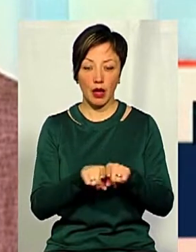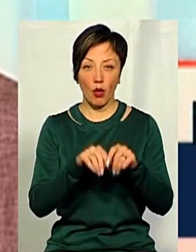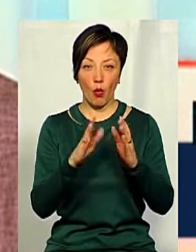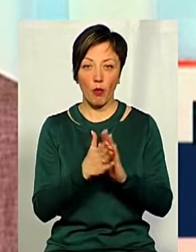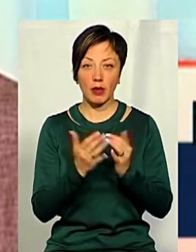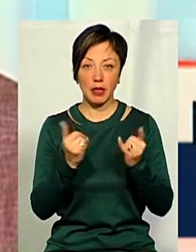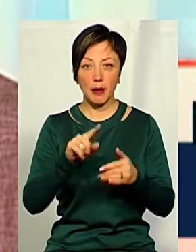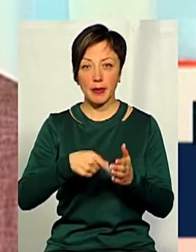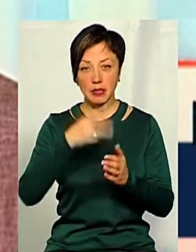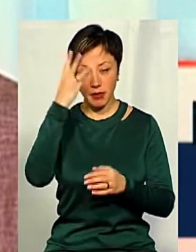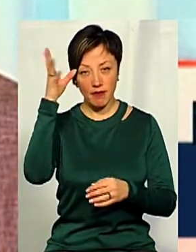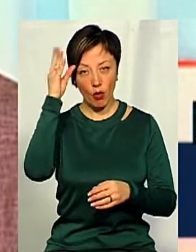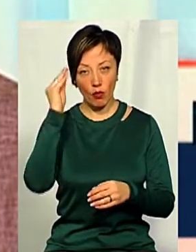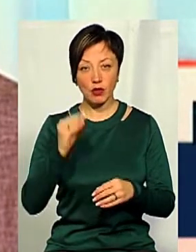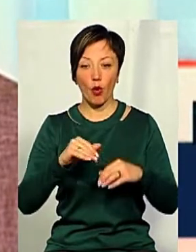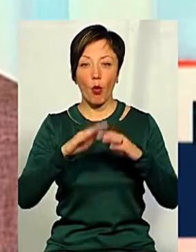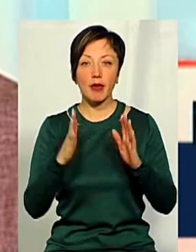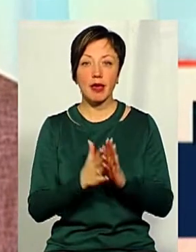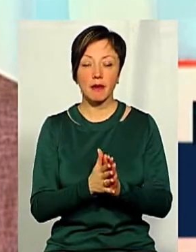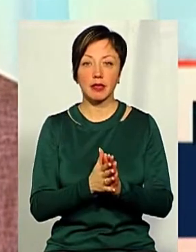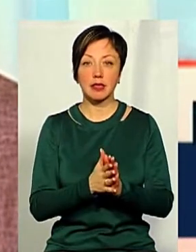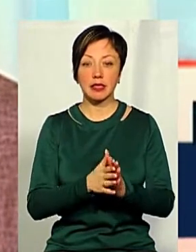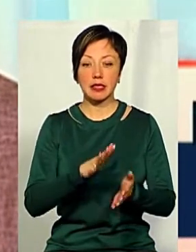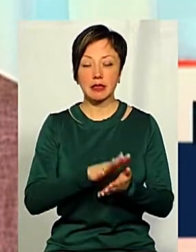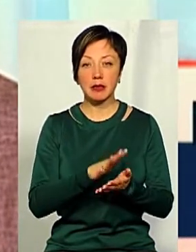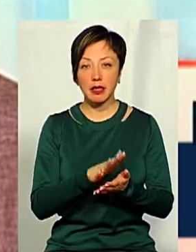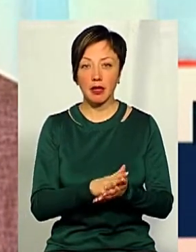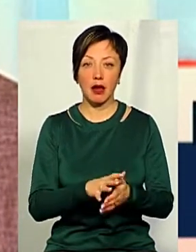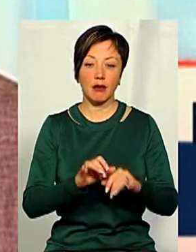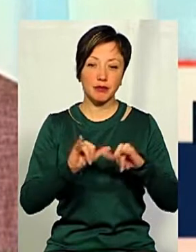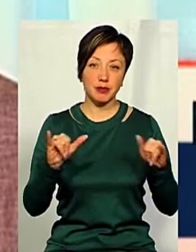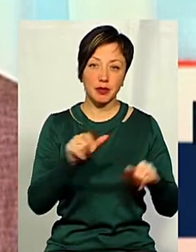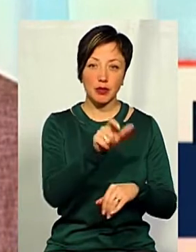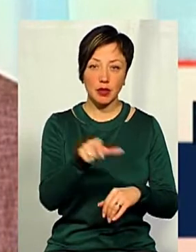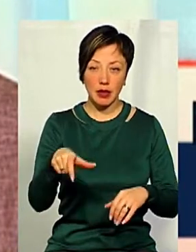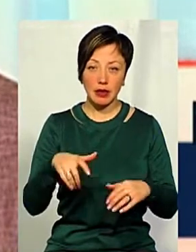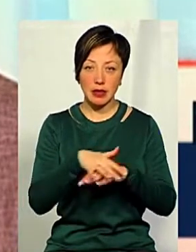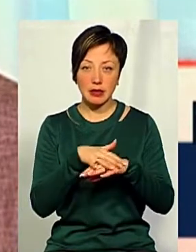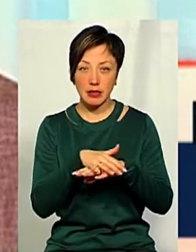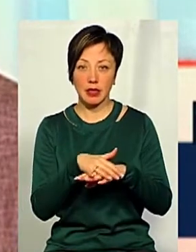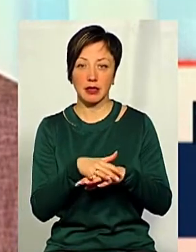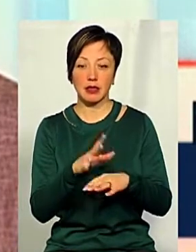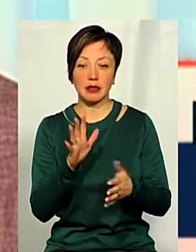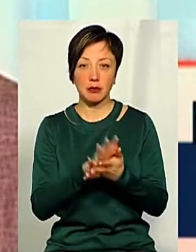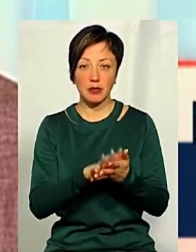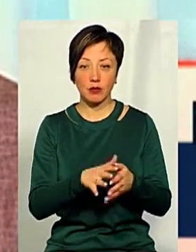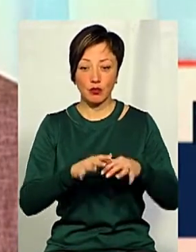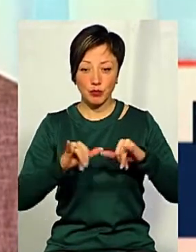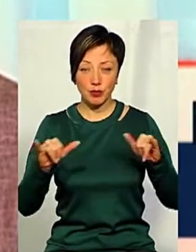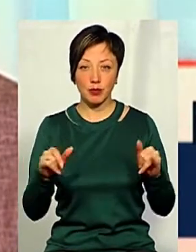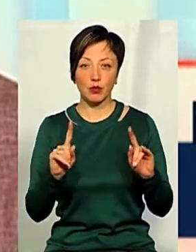міста Хмельницького, враховуючи ті об'єми сміття, враховуючи приріст населення, приріст самого сміття, буде